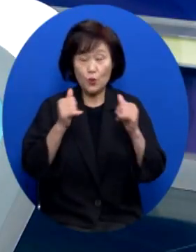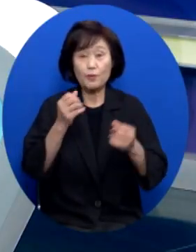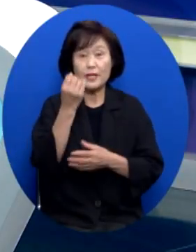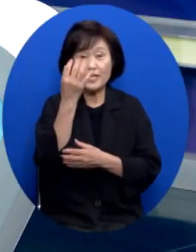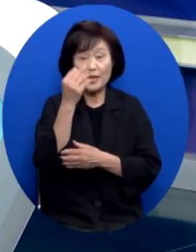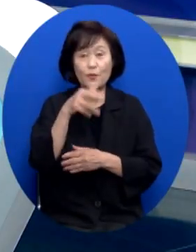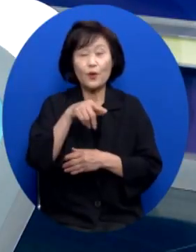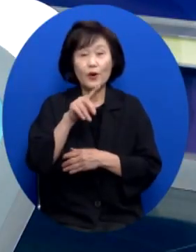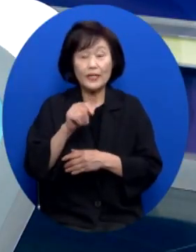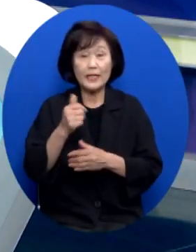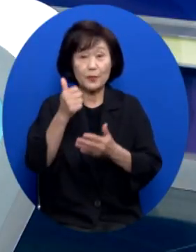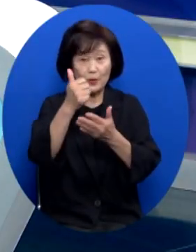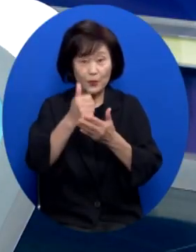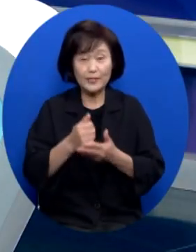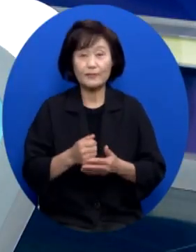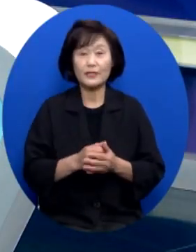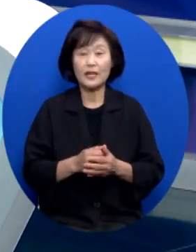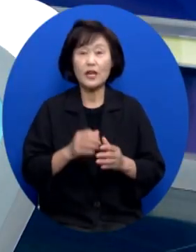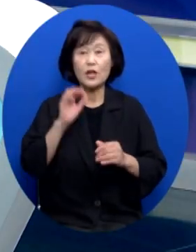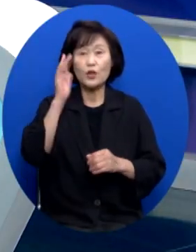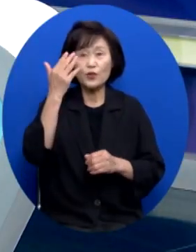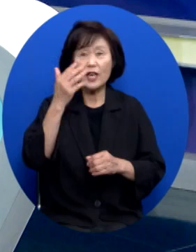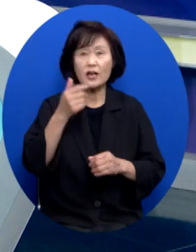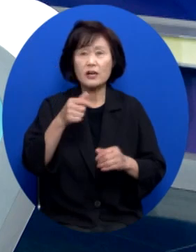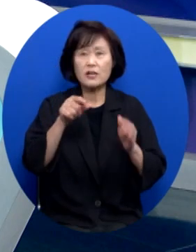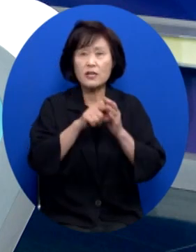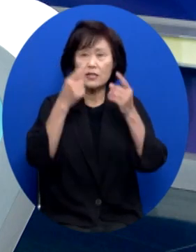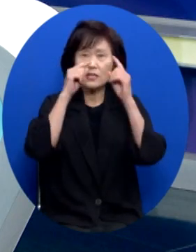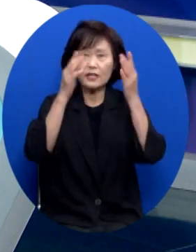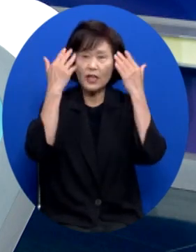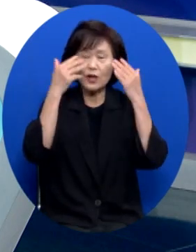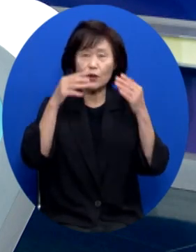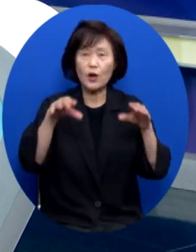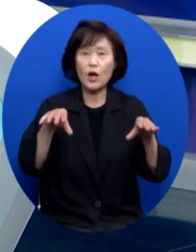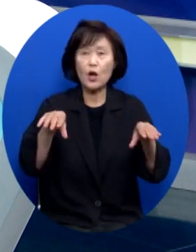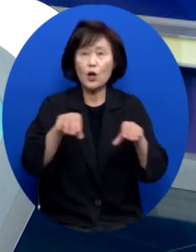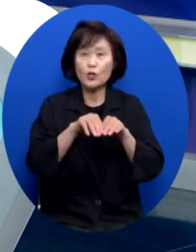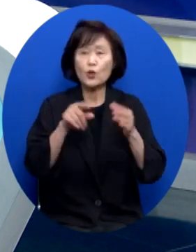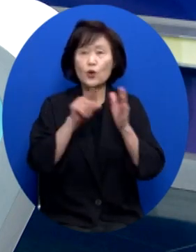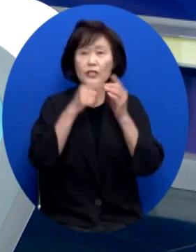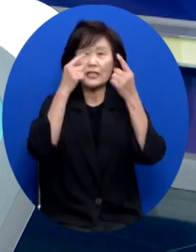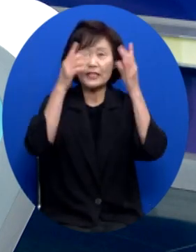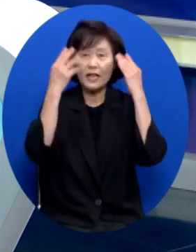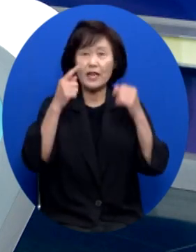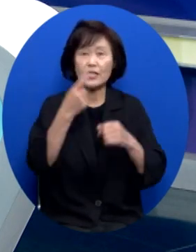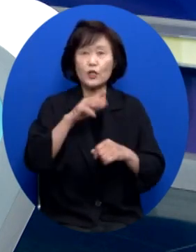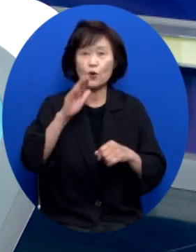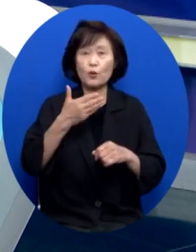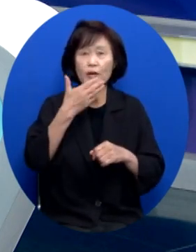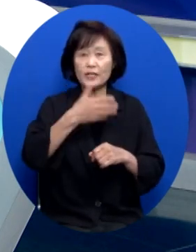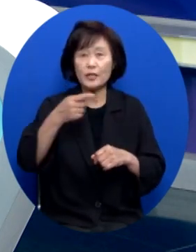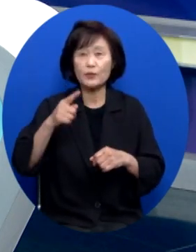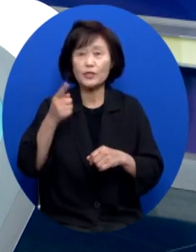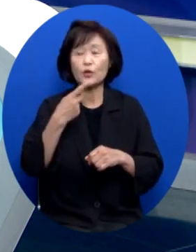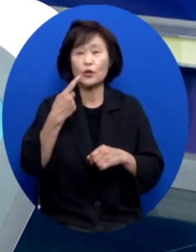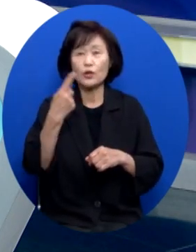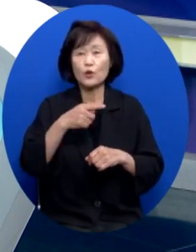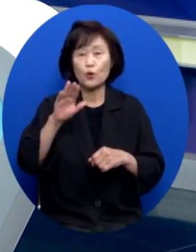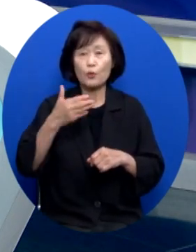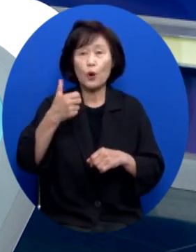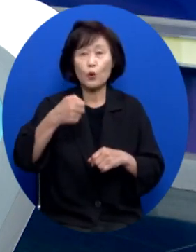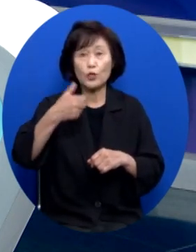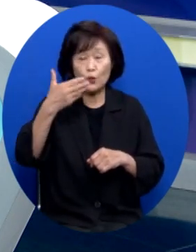최근 장로회 신학대가 총신대에 1907년부터 1959년 학적부 사본을